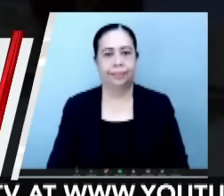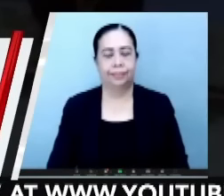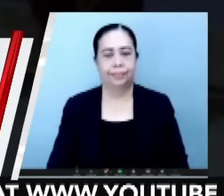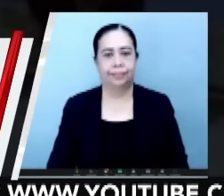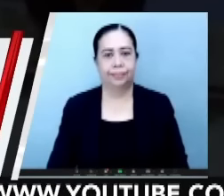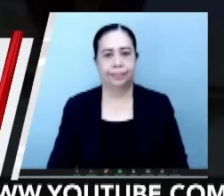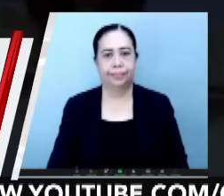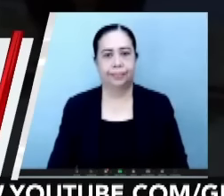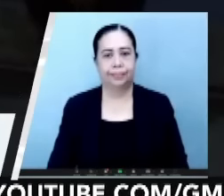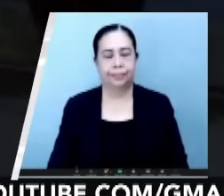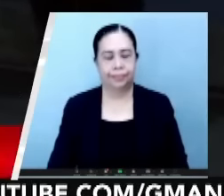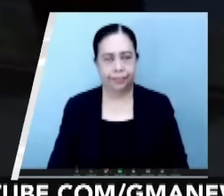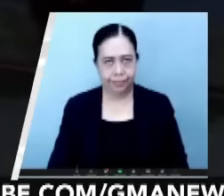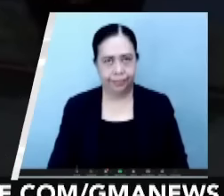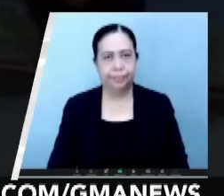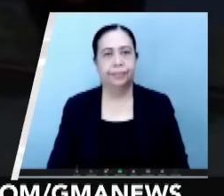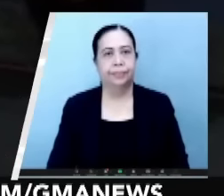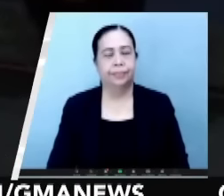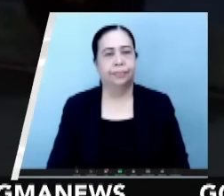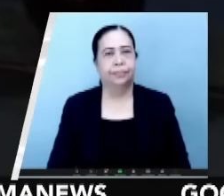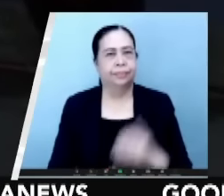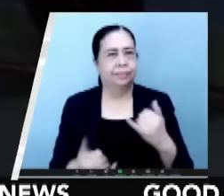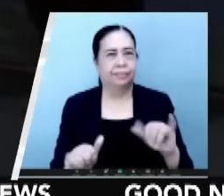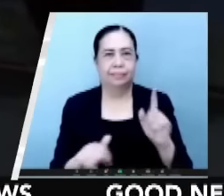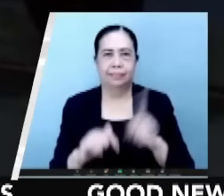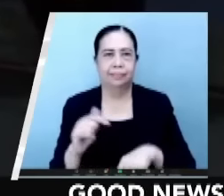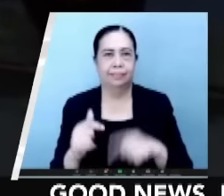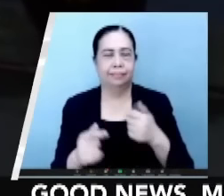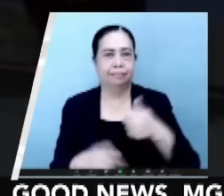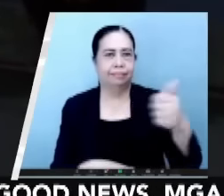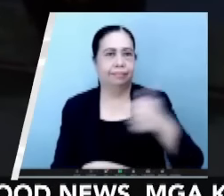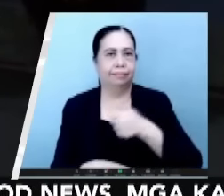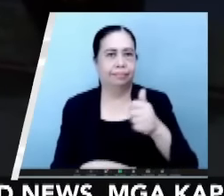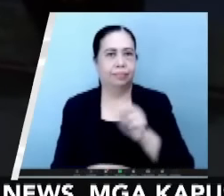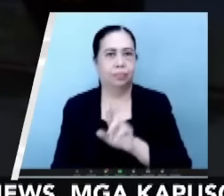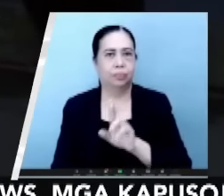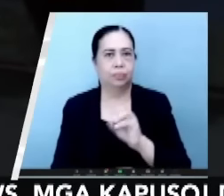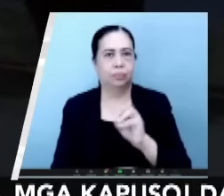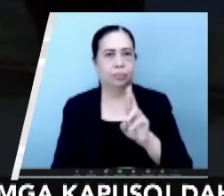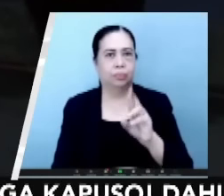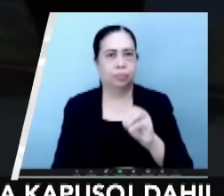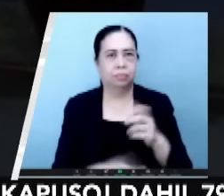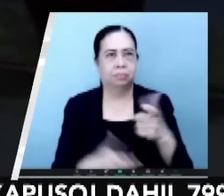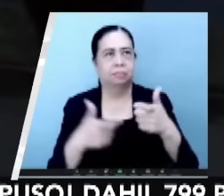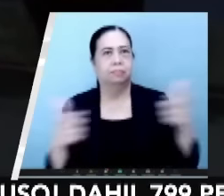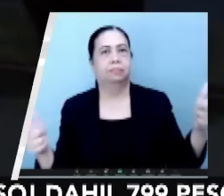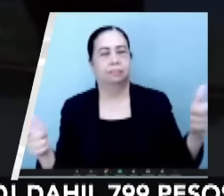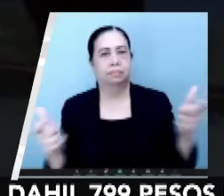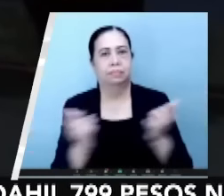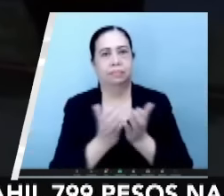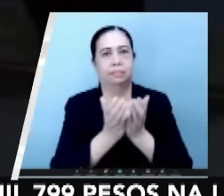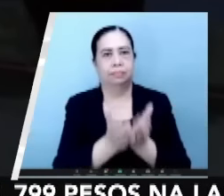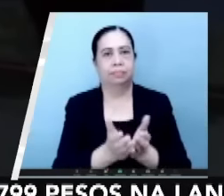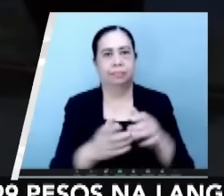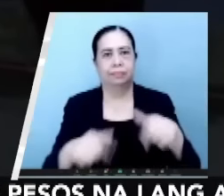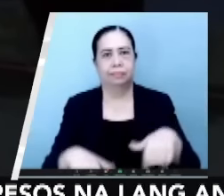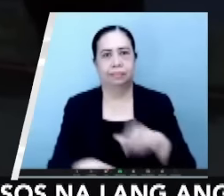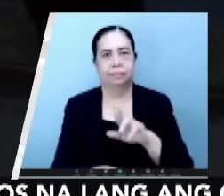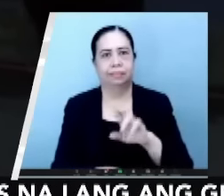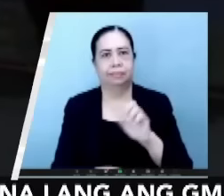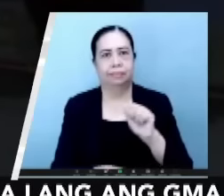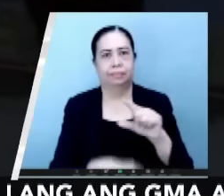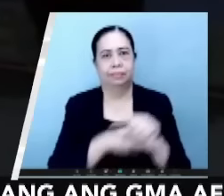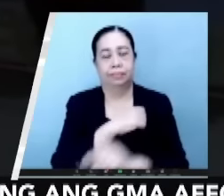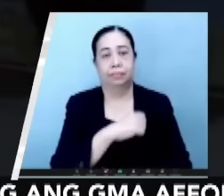Yes, Vicky, hindi pa rin nga makabiyahe ang mga ro-ro at cargo vessel dito sa Real Quezon. Yung kanila kasi nga destinasyon,